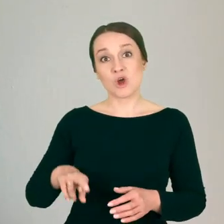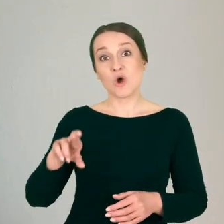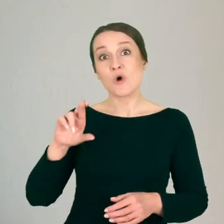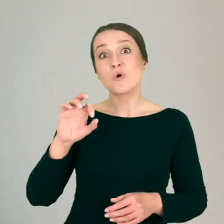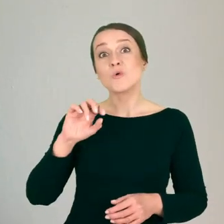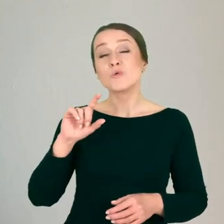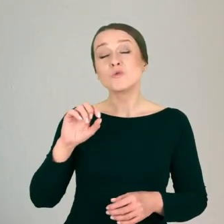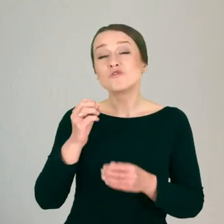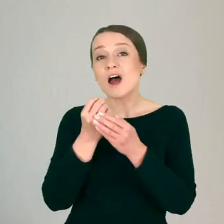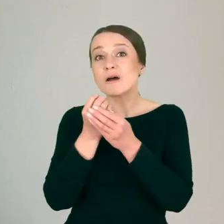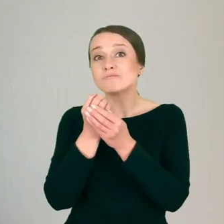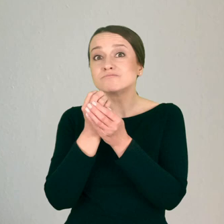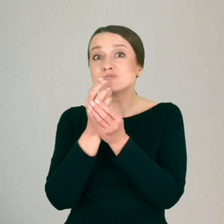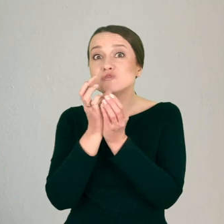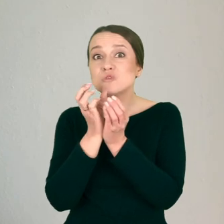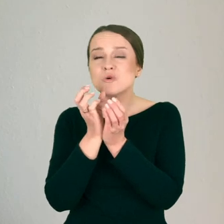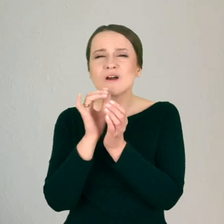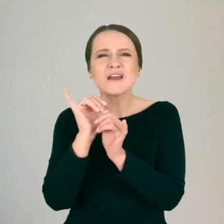Róża?